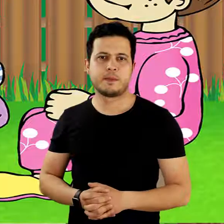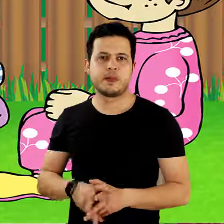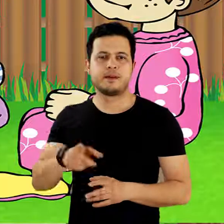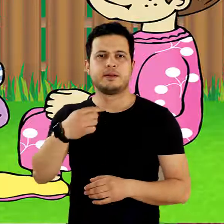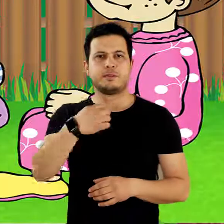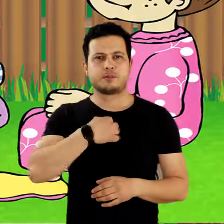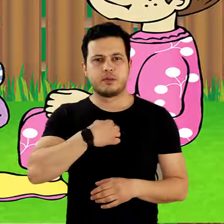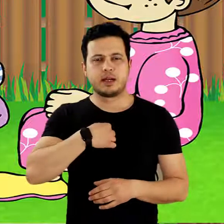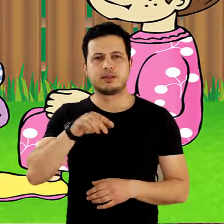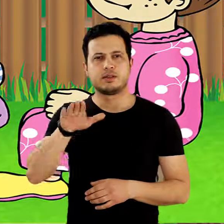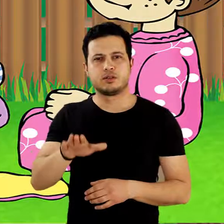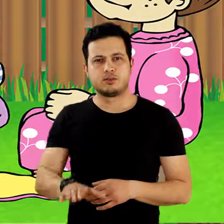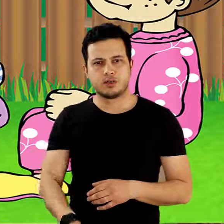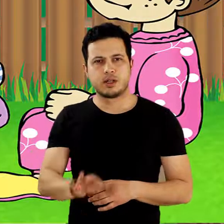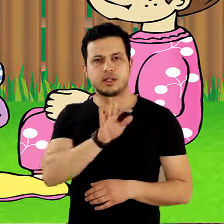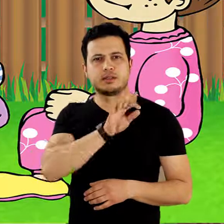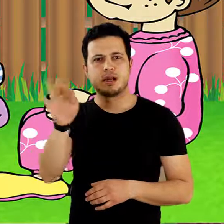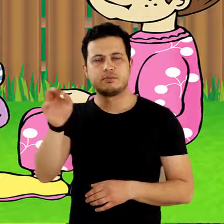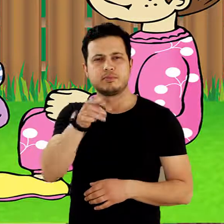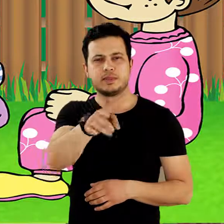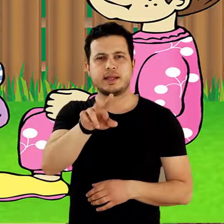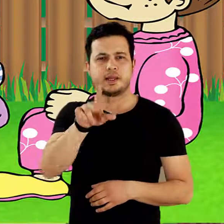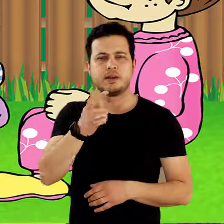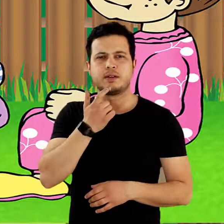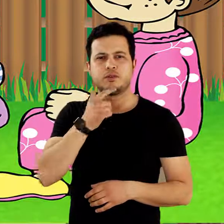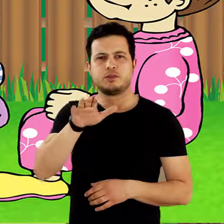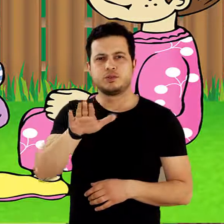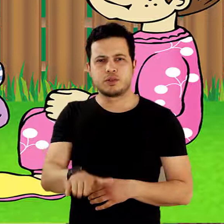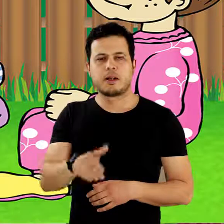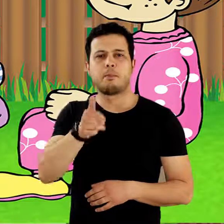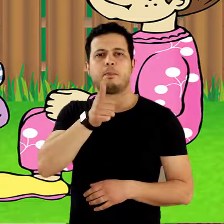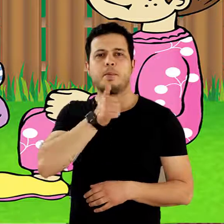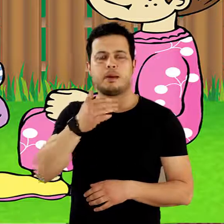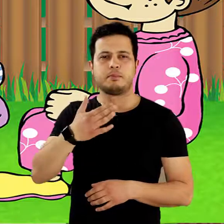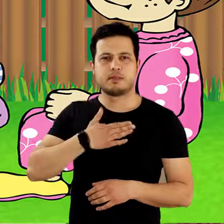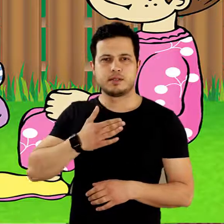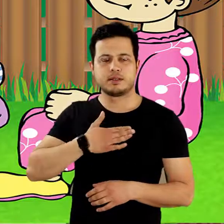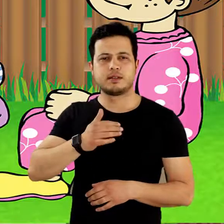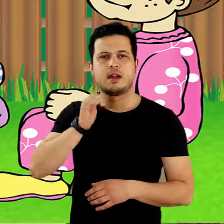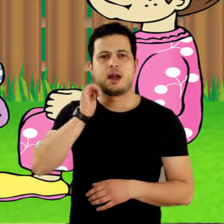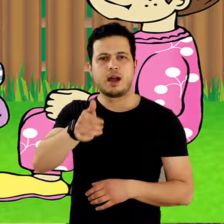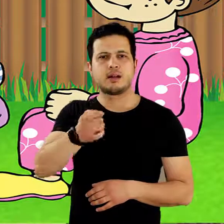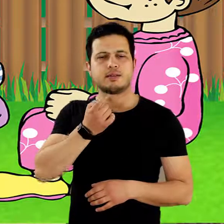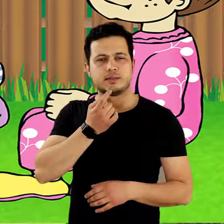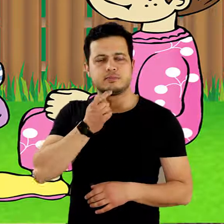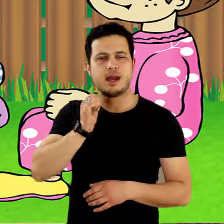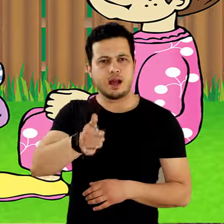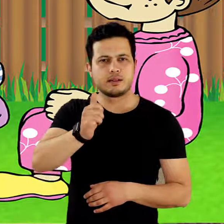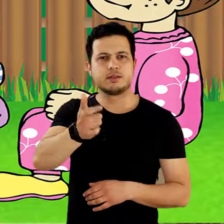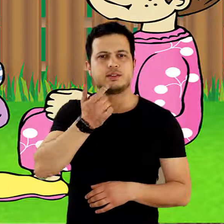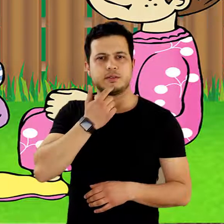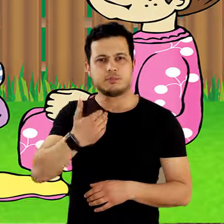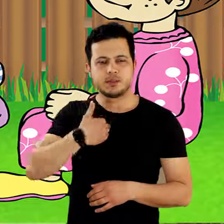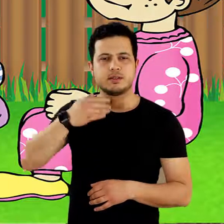Ben küçükken tam da sizin yaşlarınızda babam bizi her yıl Honaz'da kiraz toplamaya